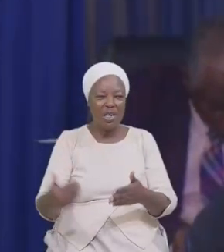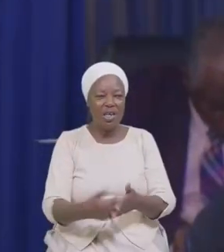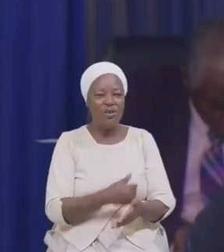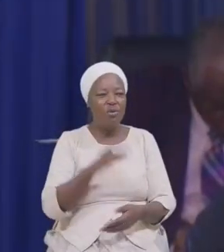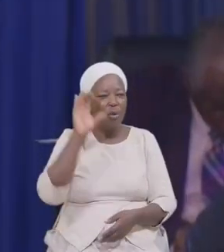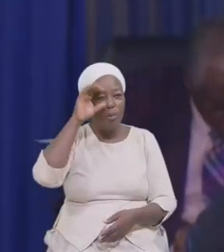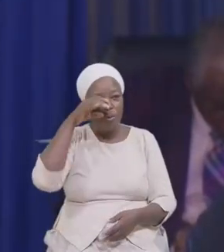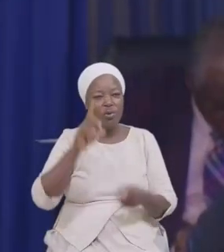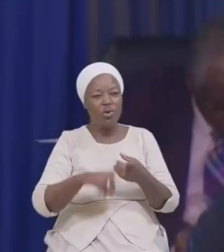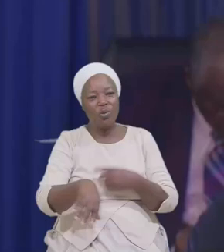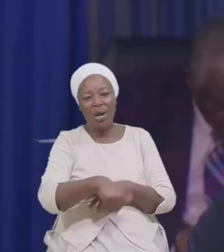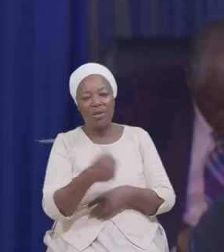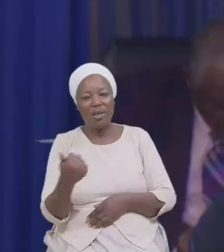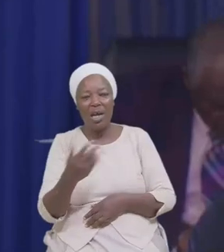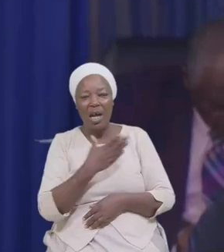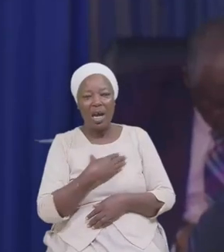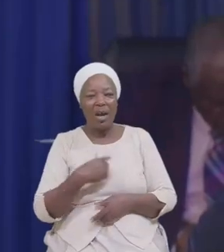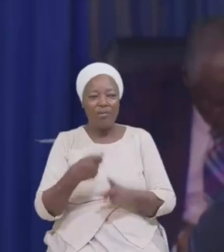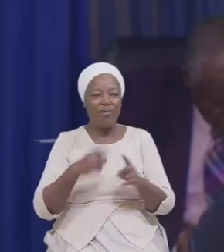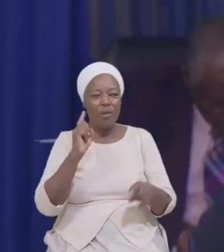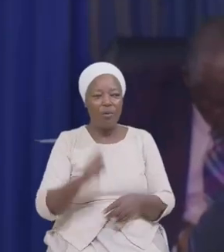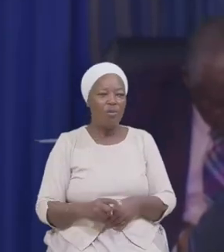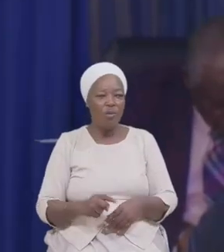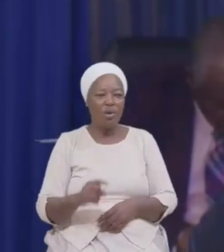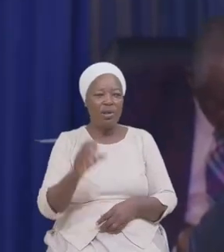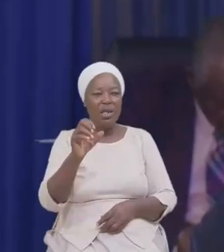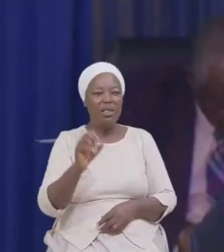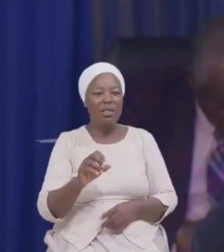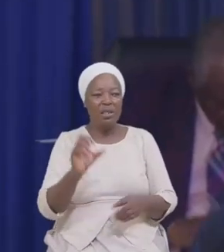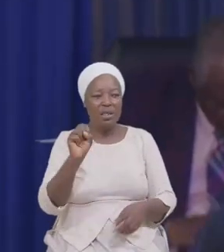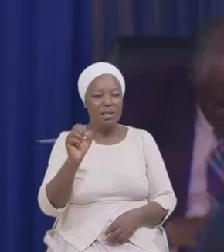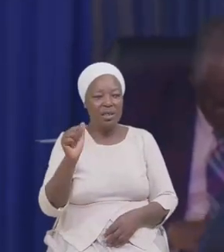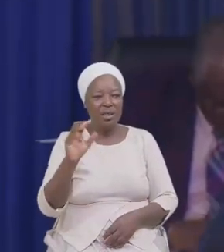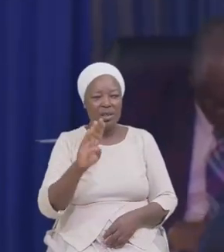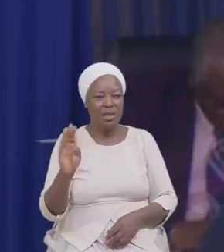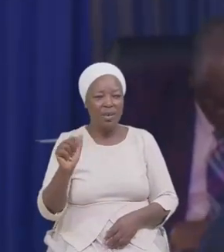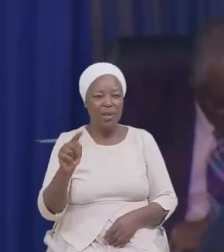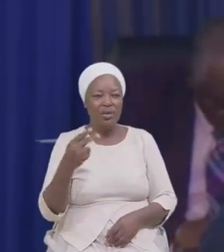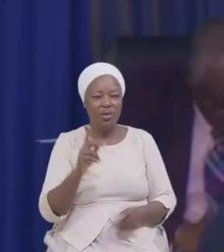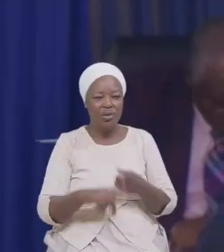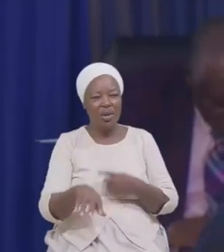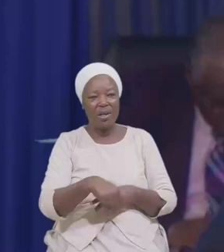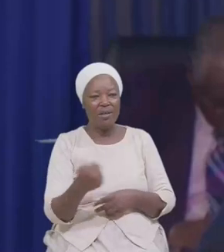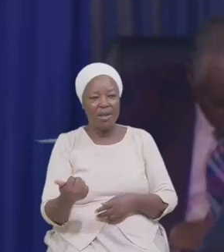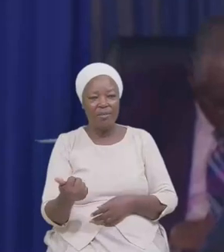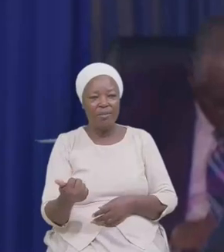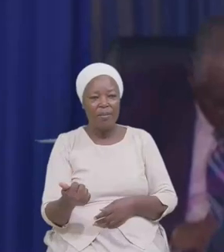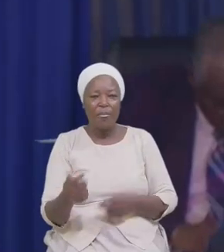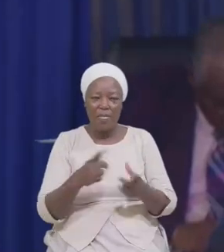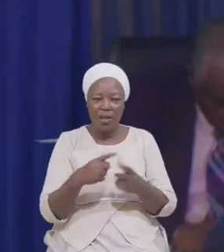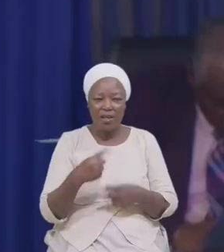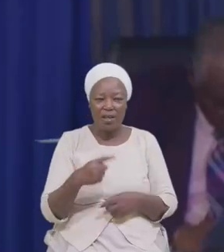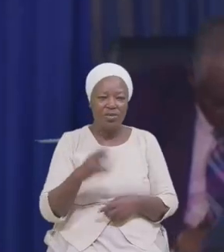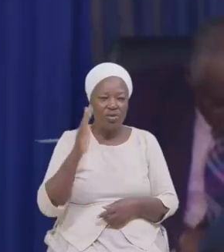toute chair viendra se prosterner devant moi, dit l'Éternel.